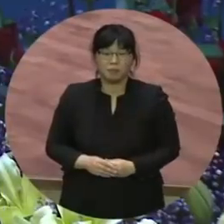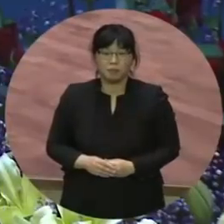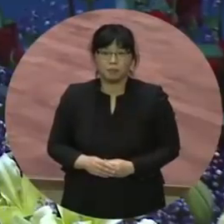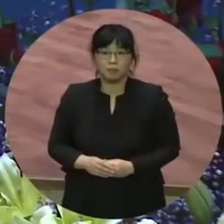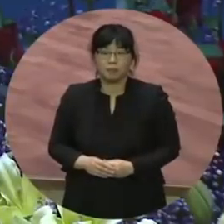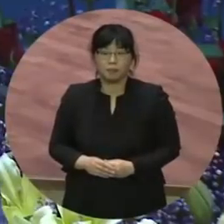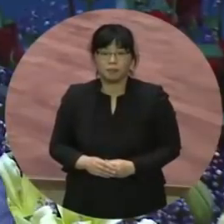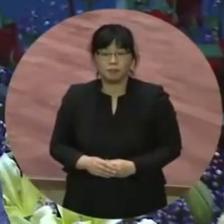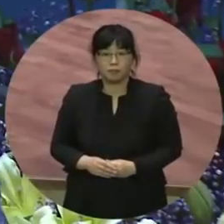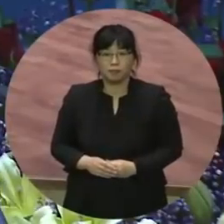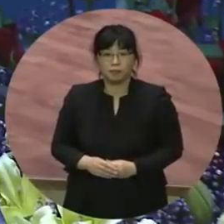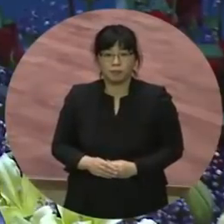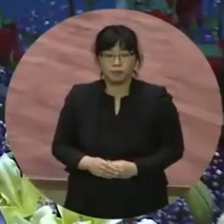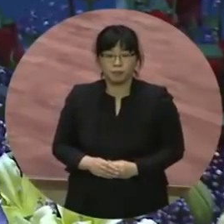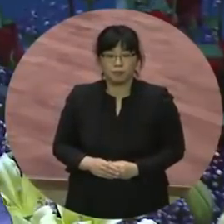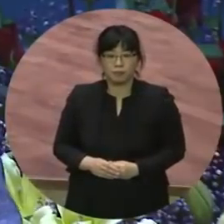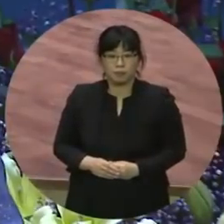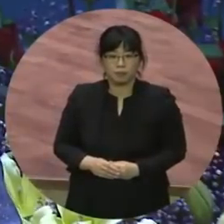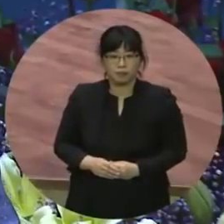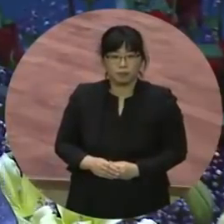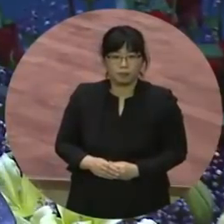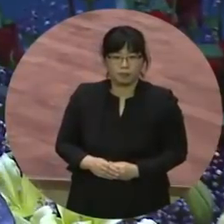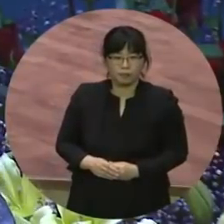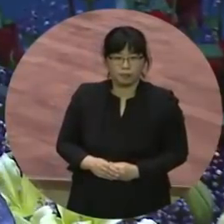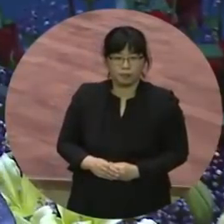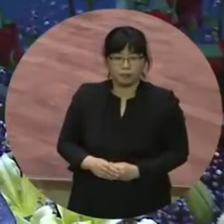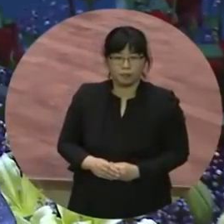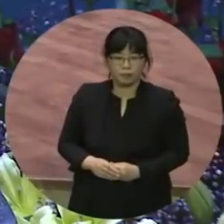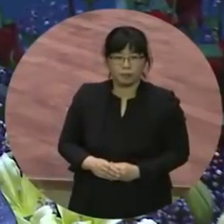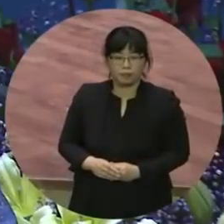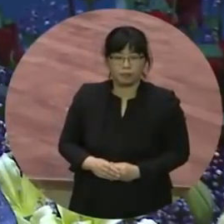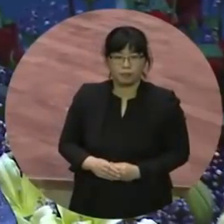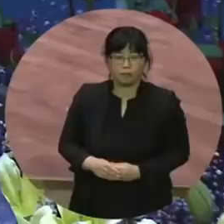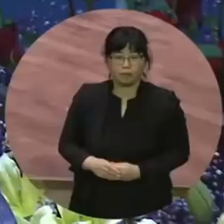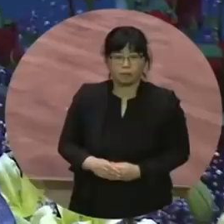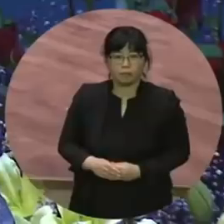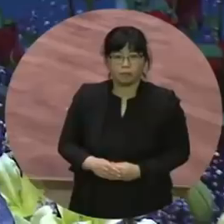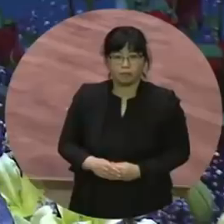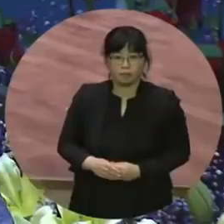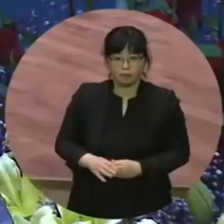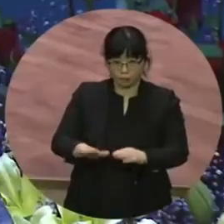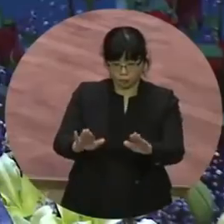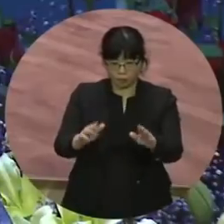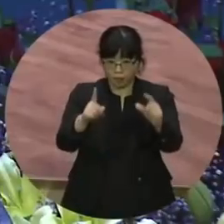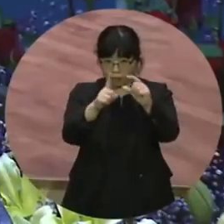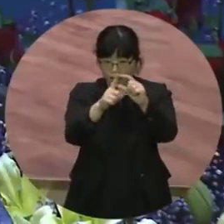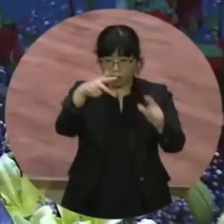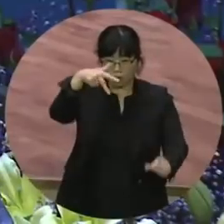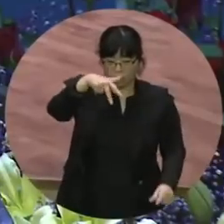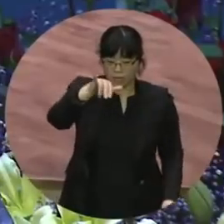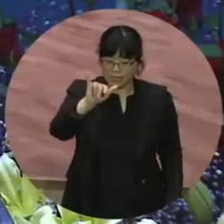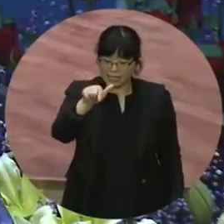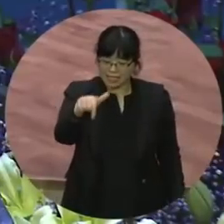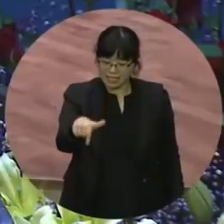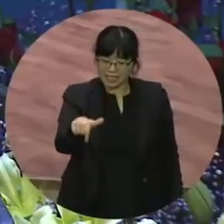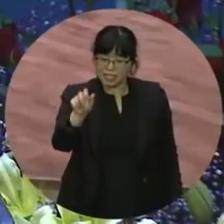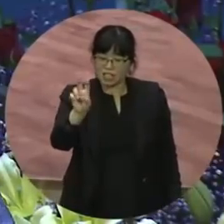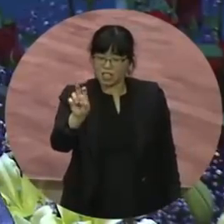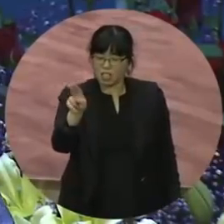그러니까 특별히 우리는 믿음으로 모든 상황을요 직면하는 지혜가 필요해요. 모든